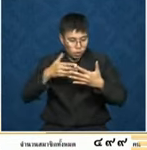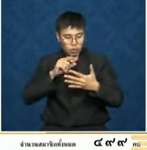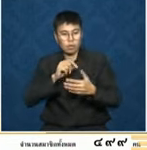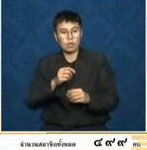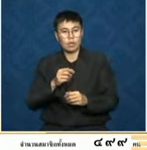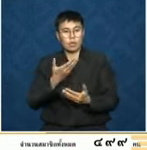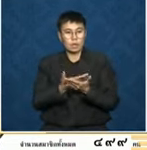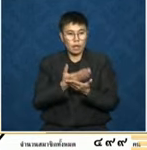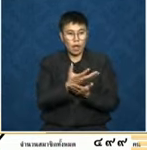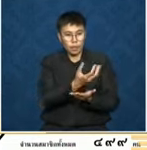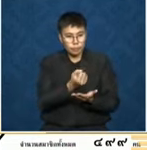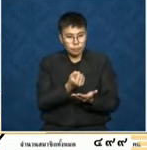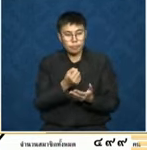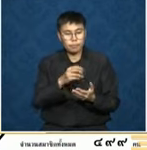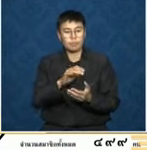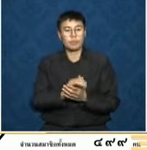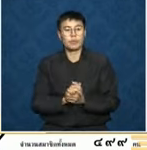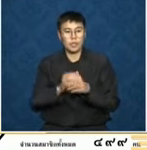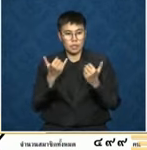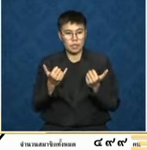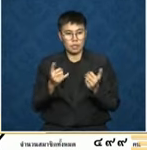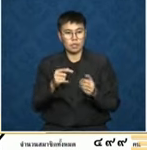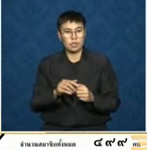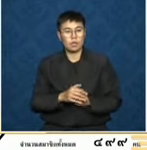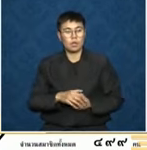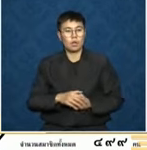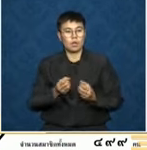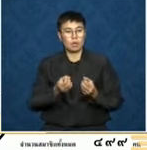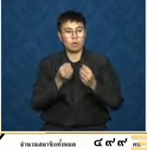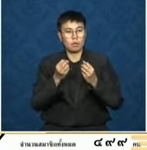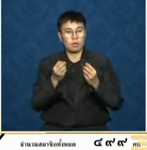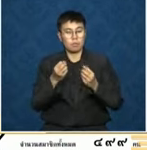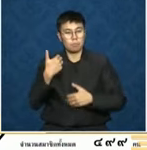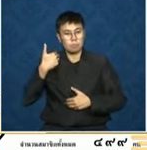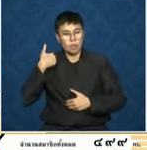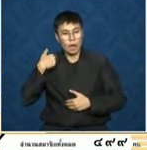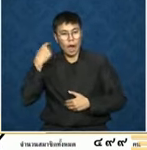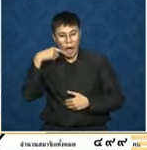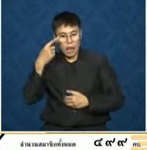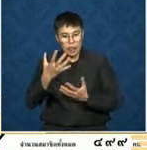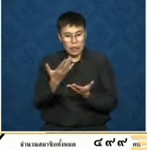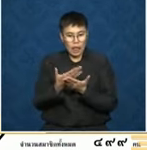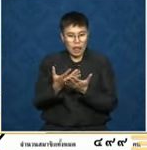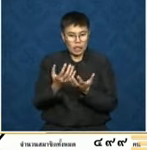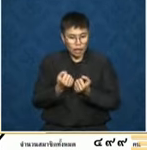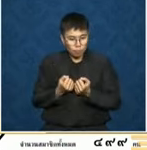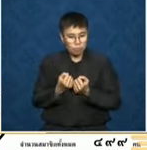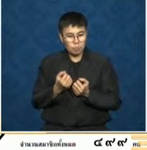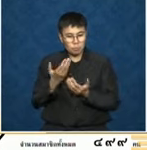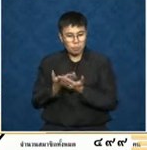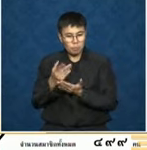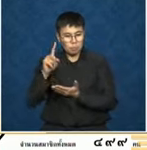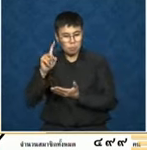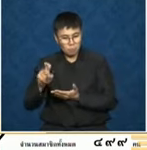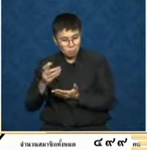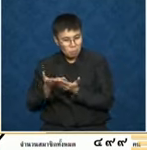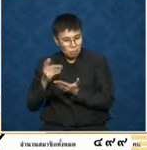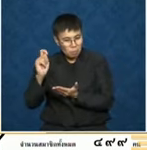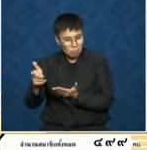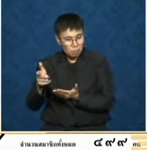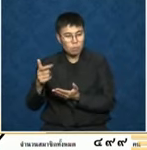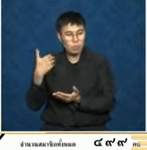เก็บต่างๆนะครับอันนี้ก็จะเป็นปัจจัยที่ส่งผลต่างๆผู้มีส่วนได้ส่วนเสียเราต้องคำนึงนะครับไม่ใช่แค่ภาครัฐหรือผู้ปฏิบัติอย่างเดียวน